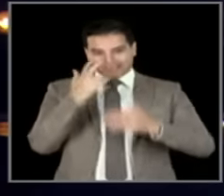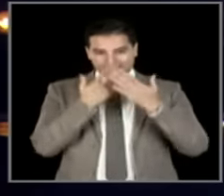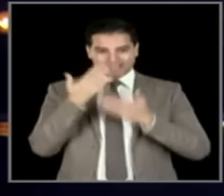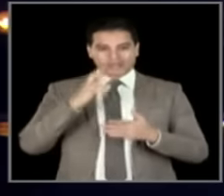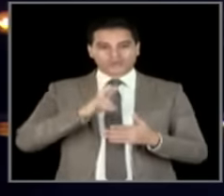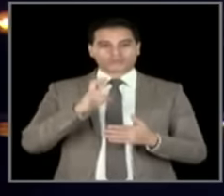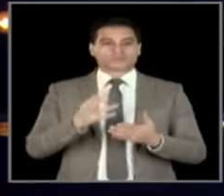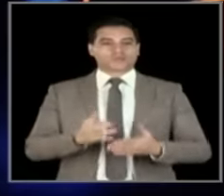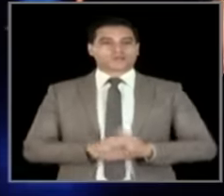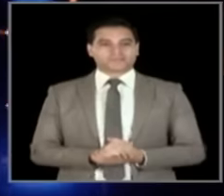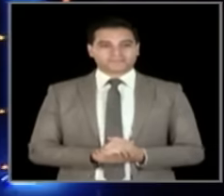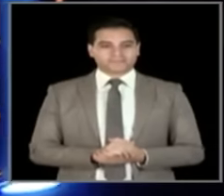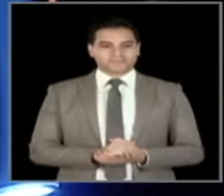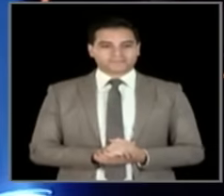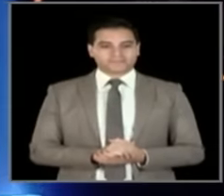التاريخ. والسؤال هو: